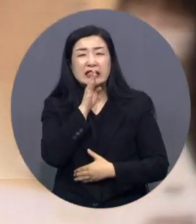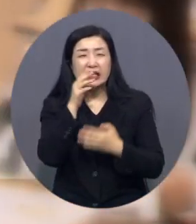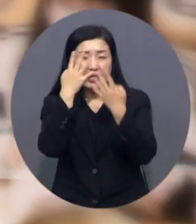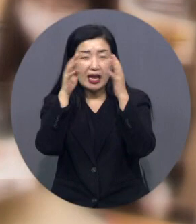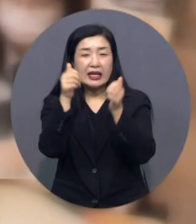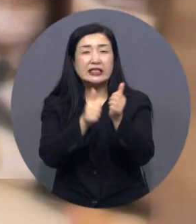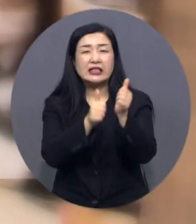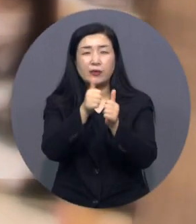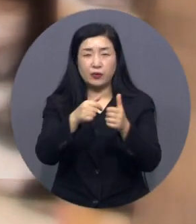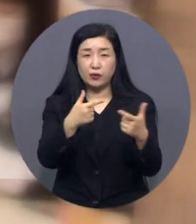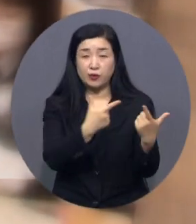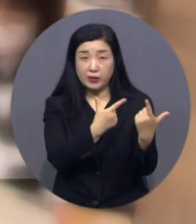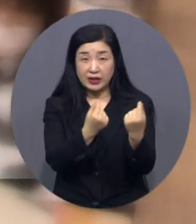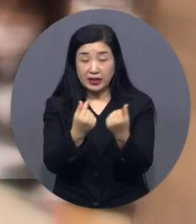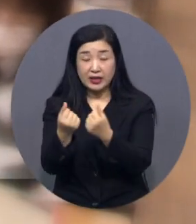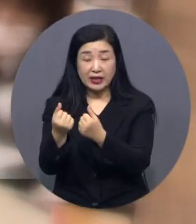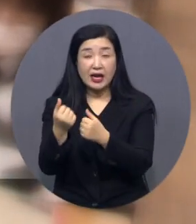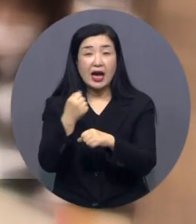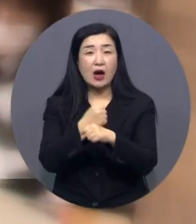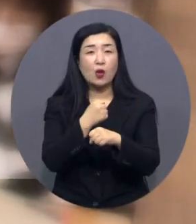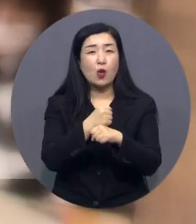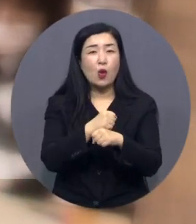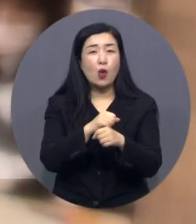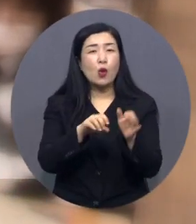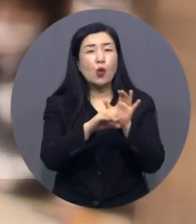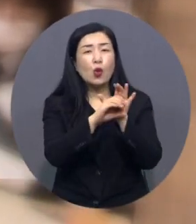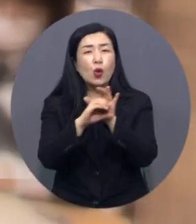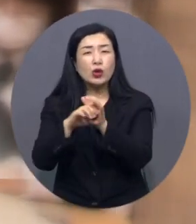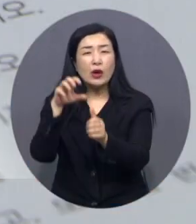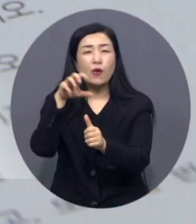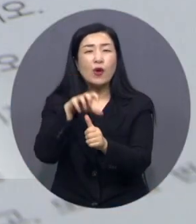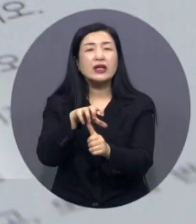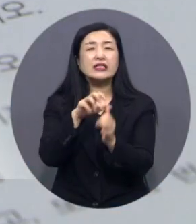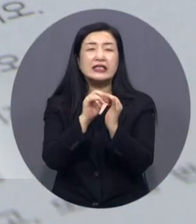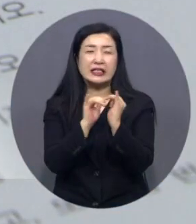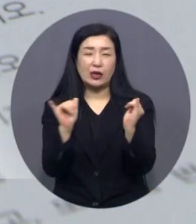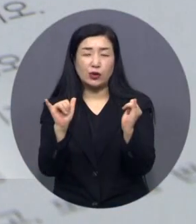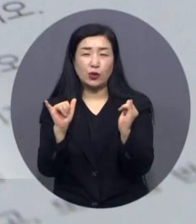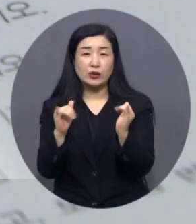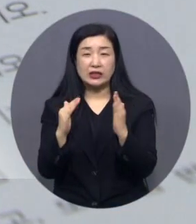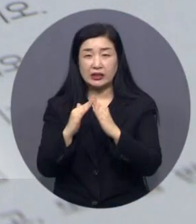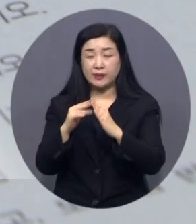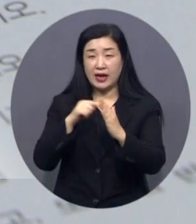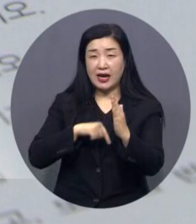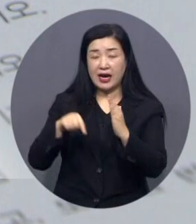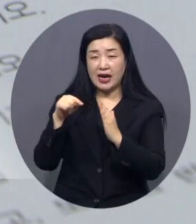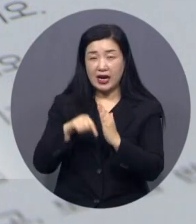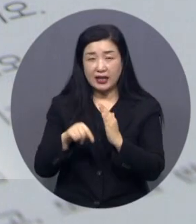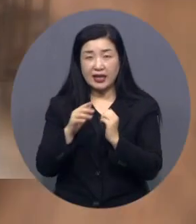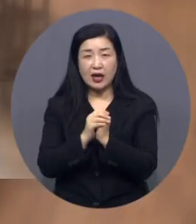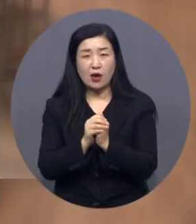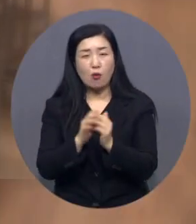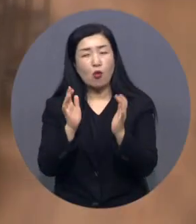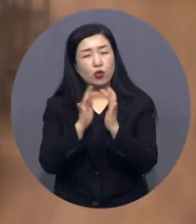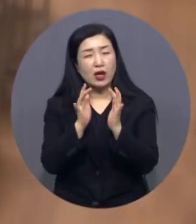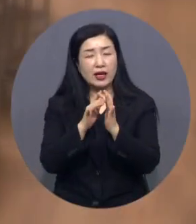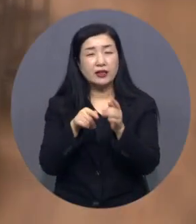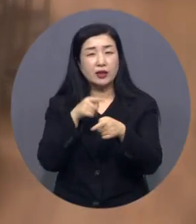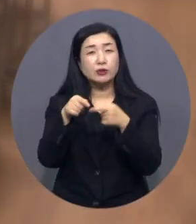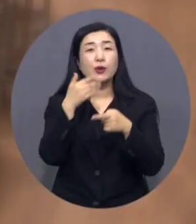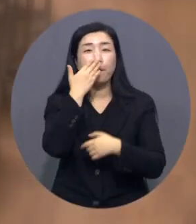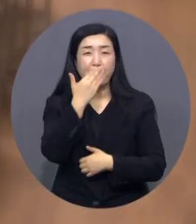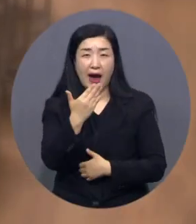동일한 방식으로 진행되고 코로나19 확진자도 분리시험장이나 재택, 온라인 방식 중 선택해 응시할 수